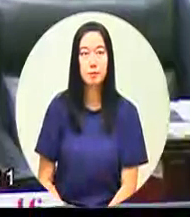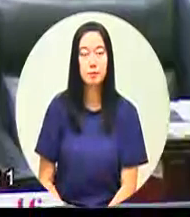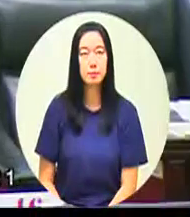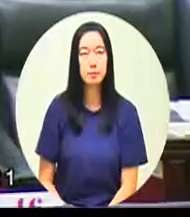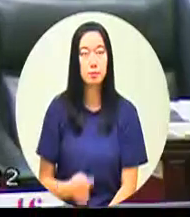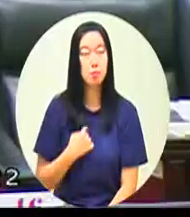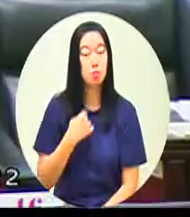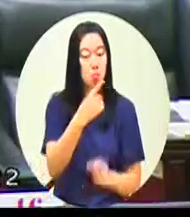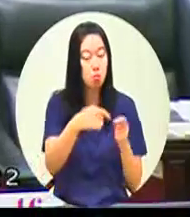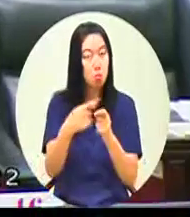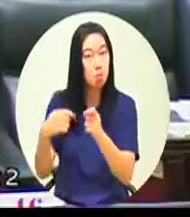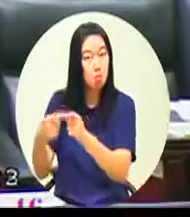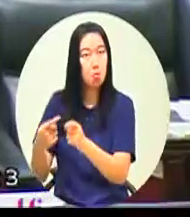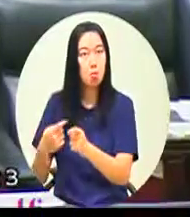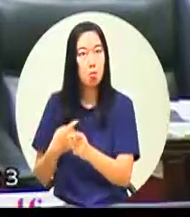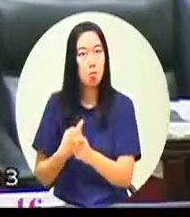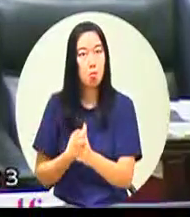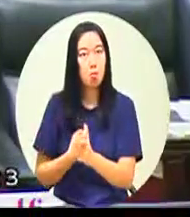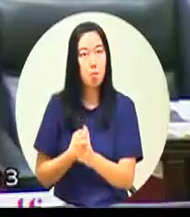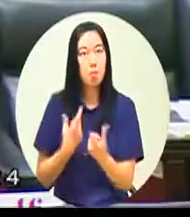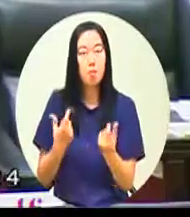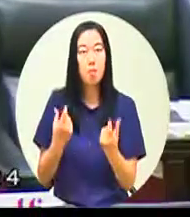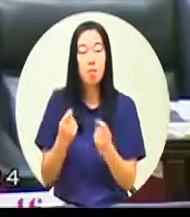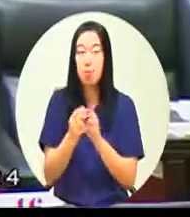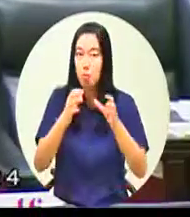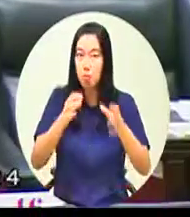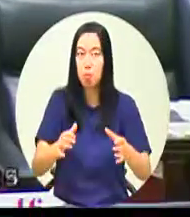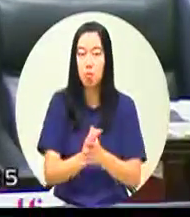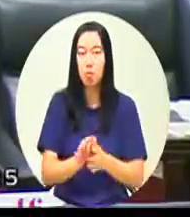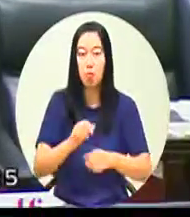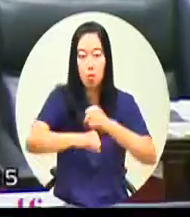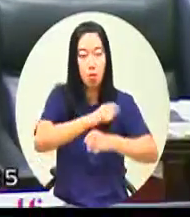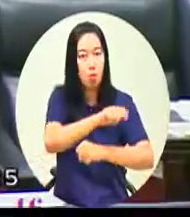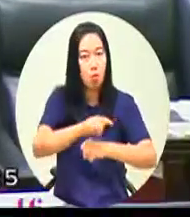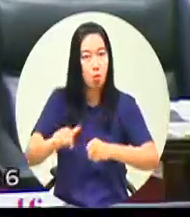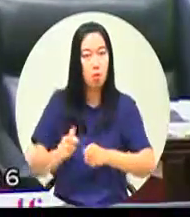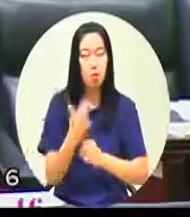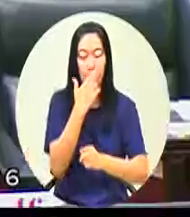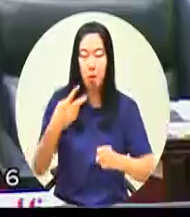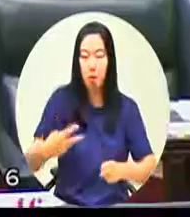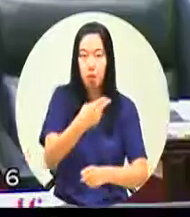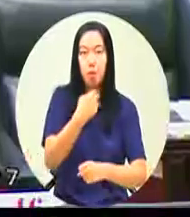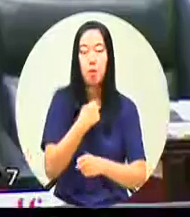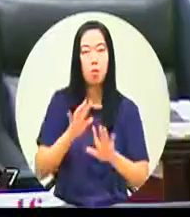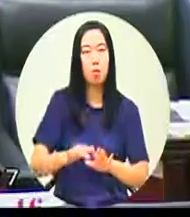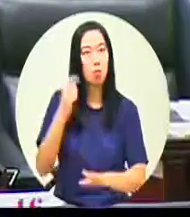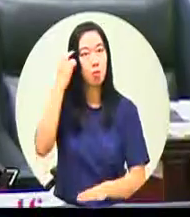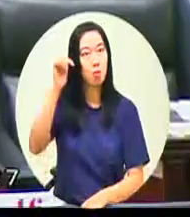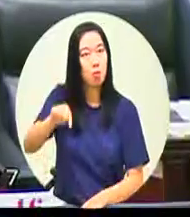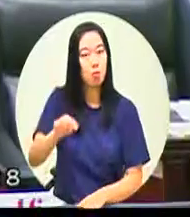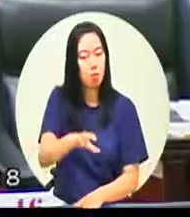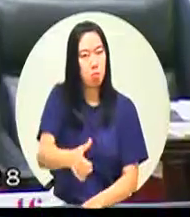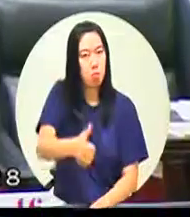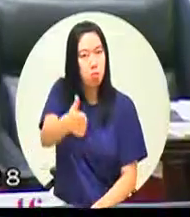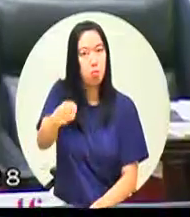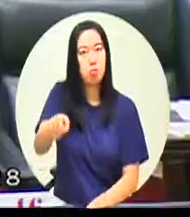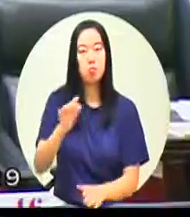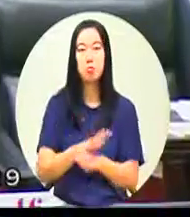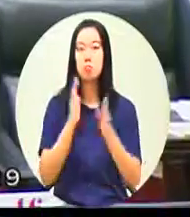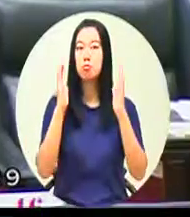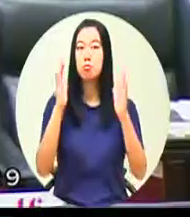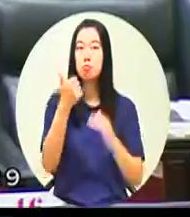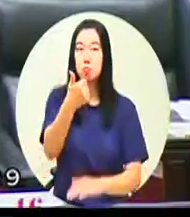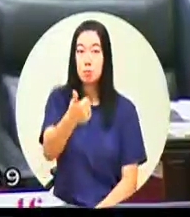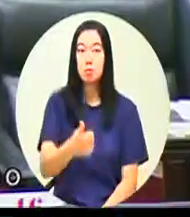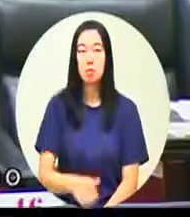一冬伫我地方拢办宠物绝杀、宠物预防针，伊是我这次的，我感觉咱处长伊是拢做正派，啊，相